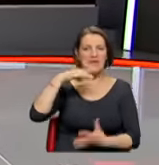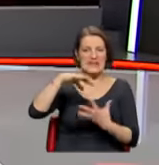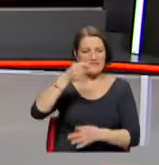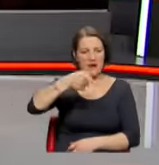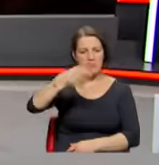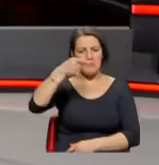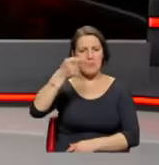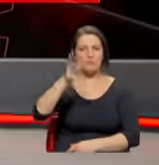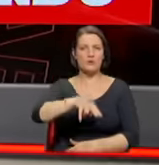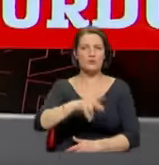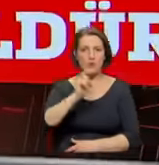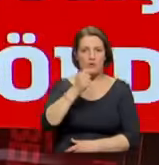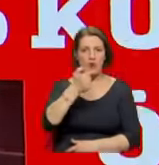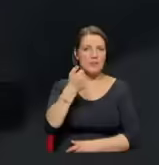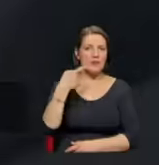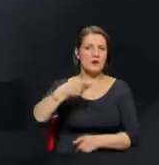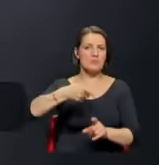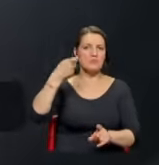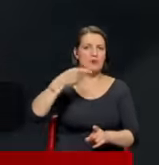öldürdü.